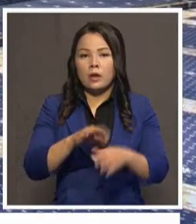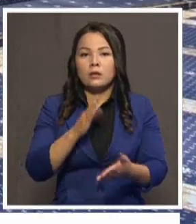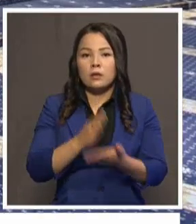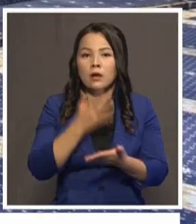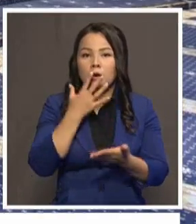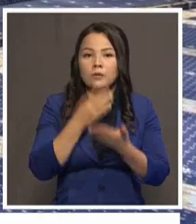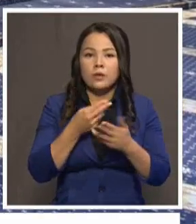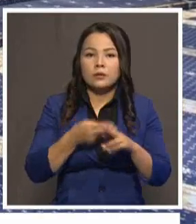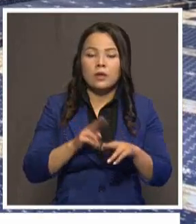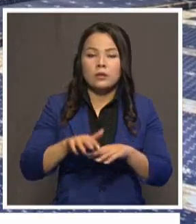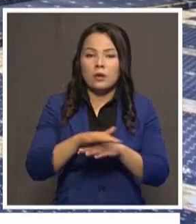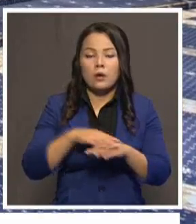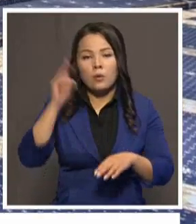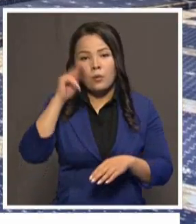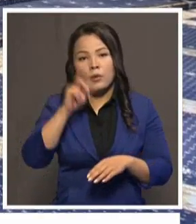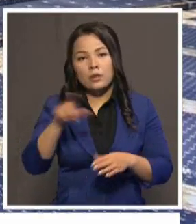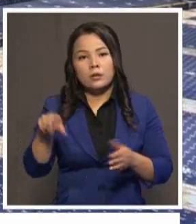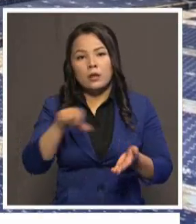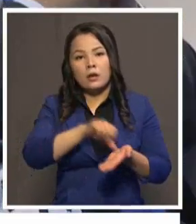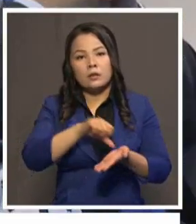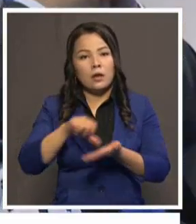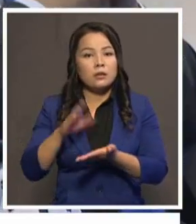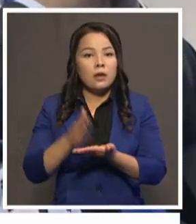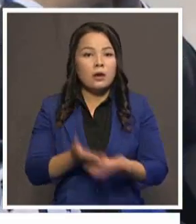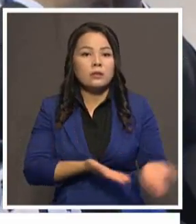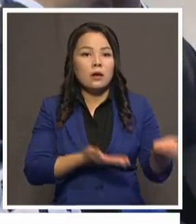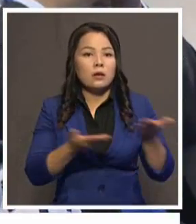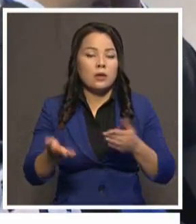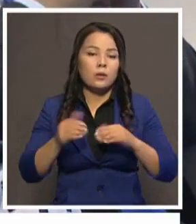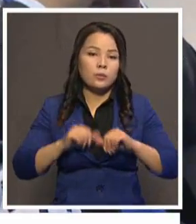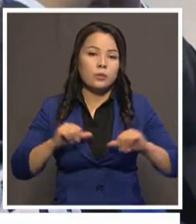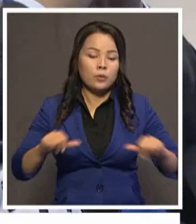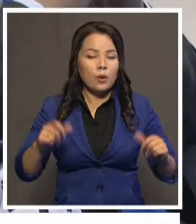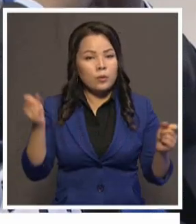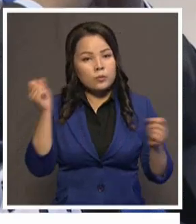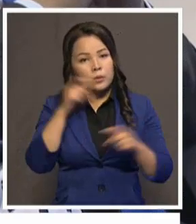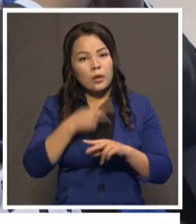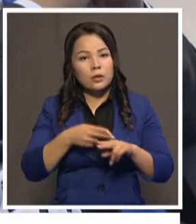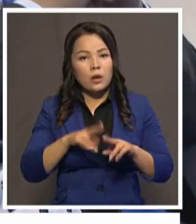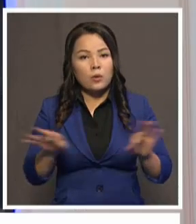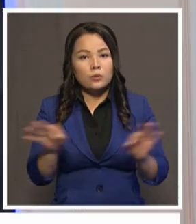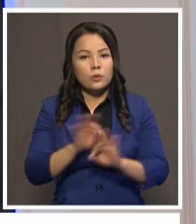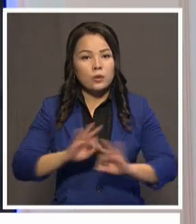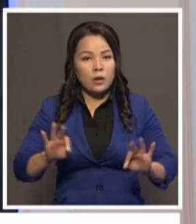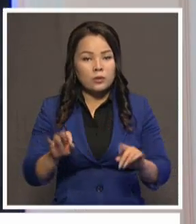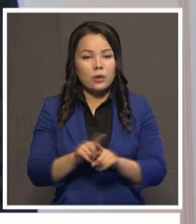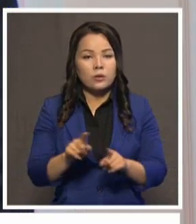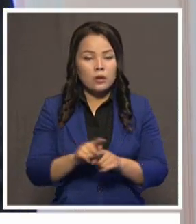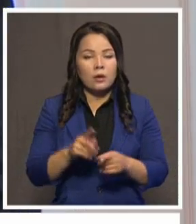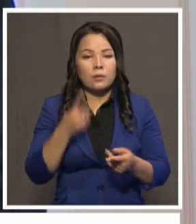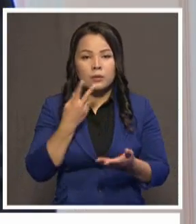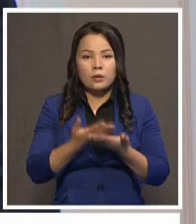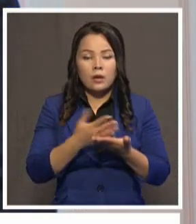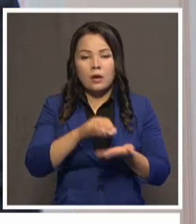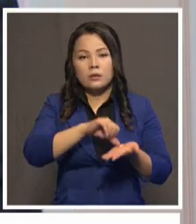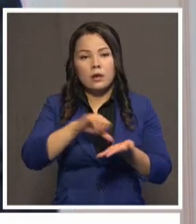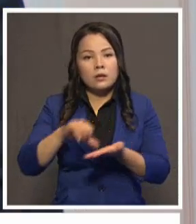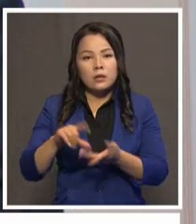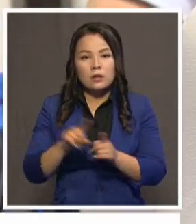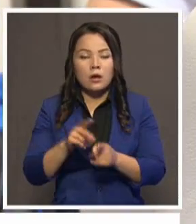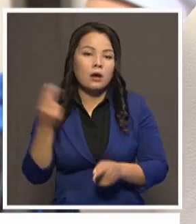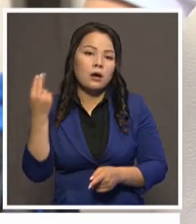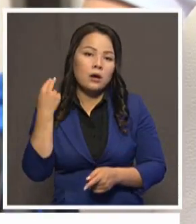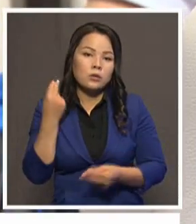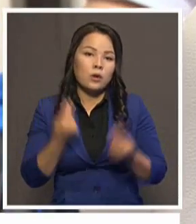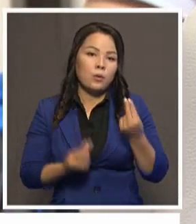еліміздің барлық өңірлерінің оқушылары қатысты. Қазылар алқасы үздіктерді анықтауда жобаның тиімділігі мен шығармашылық ойы және ағылшын тілін қолдануына